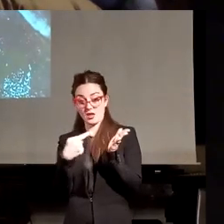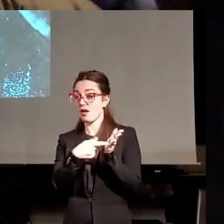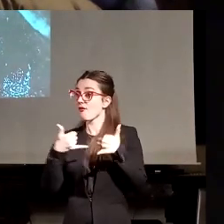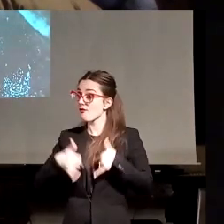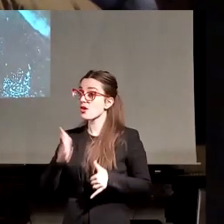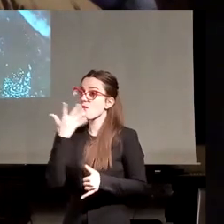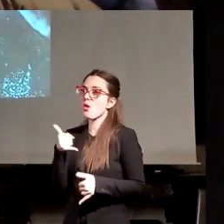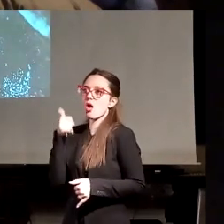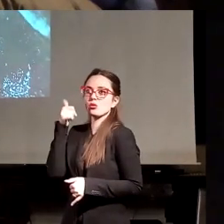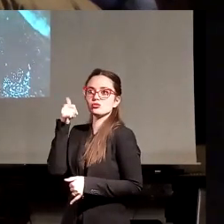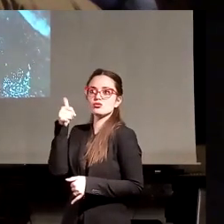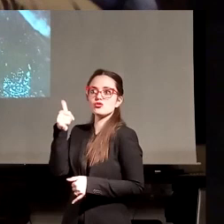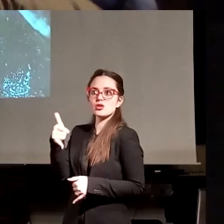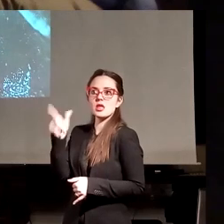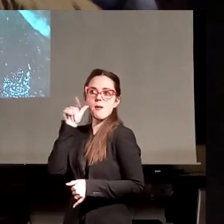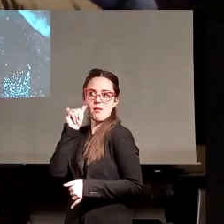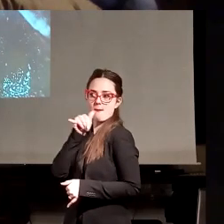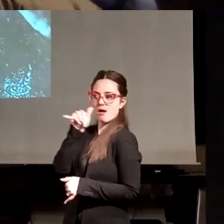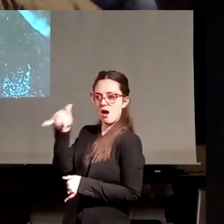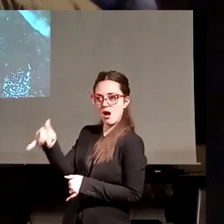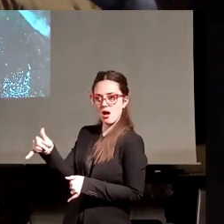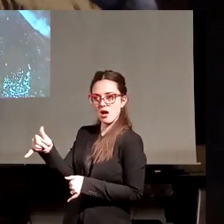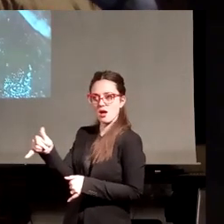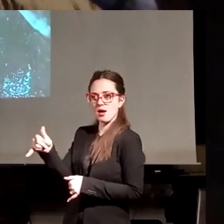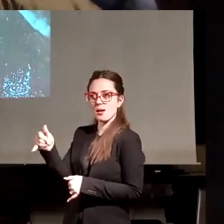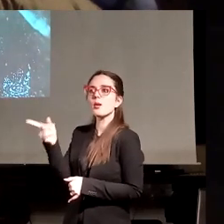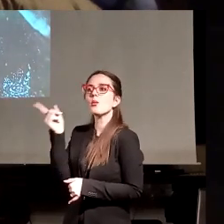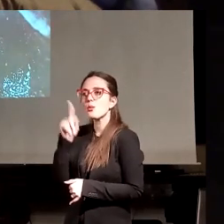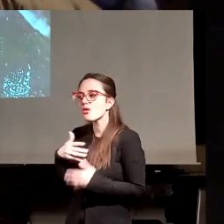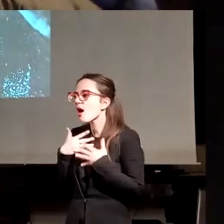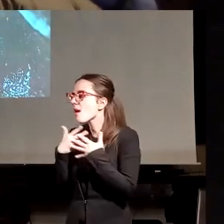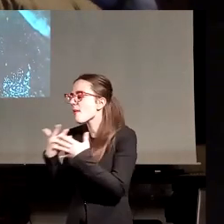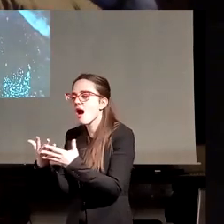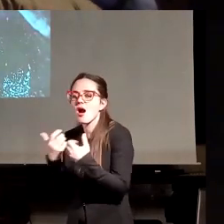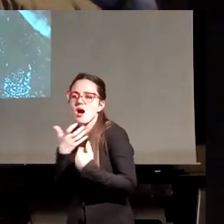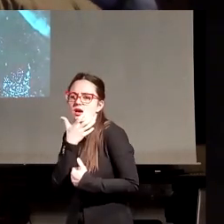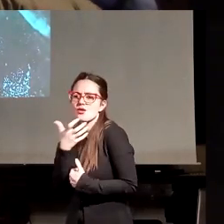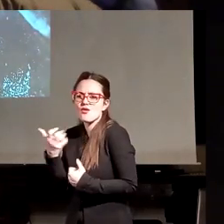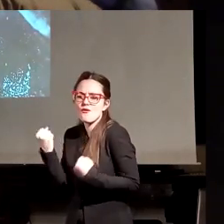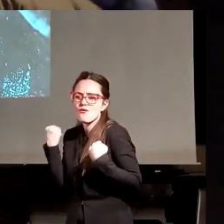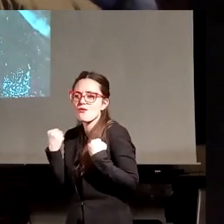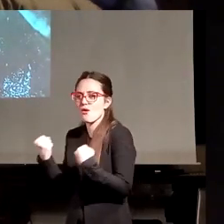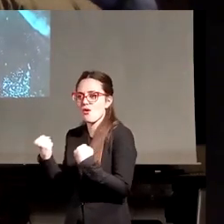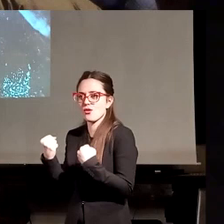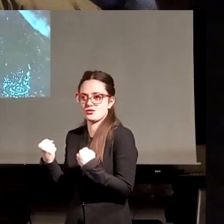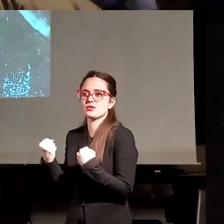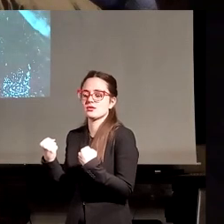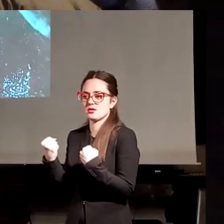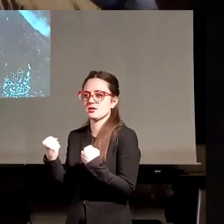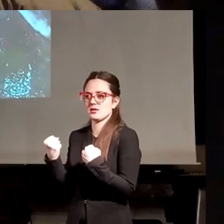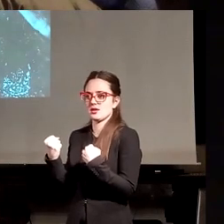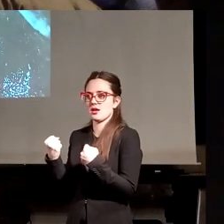il padre e amarlo profondamente proprio con lo stesso meccanismo